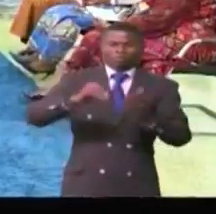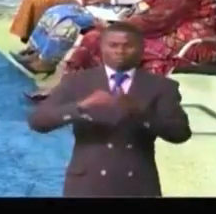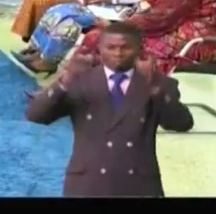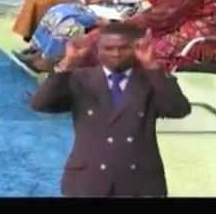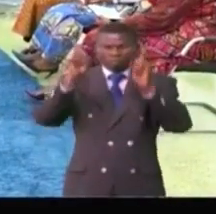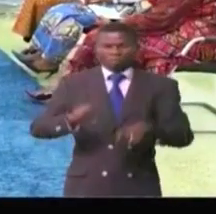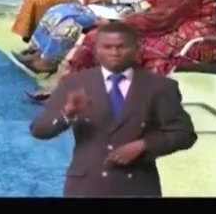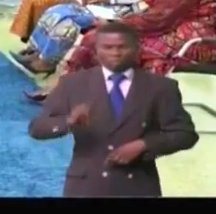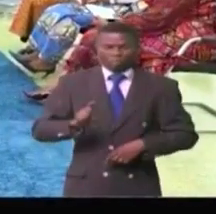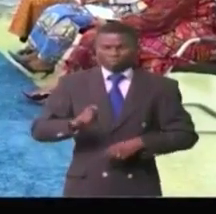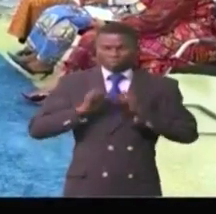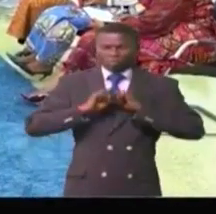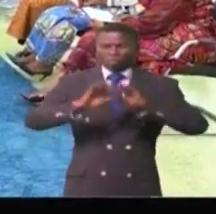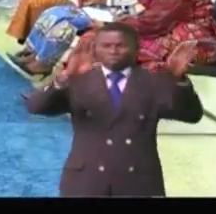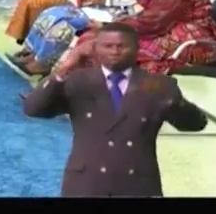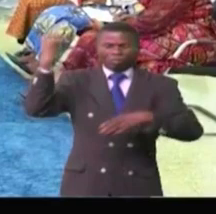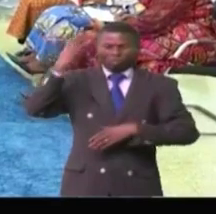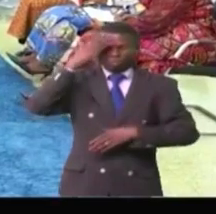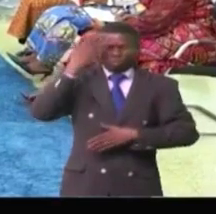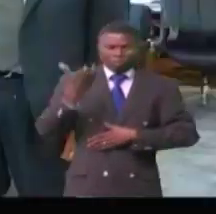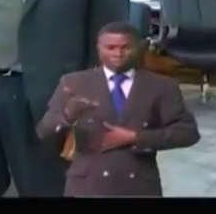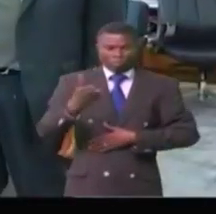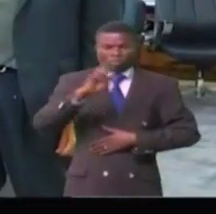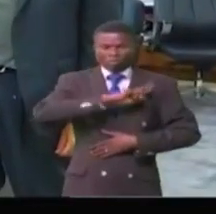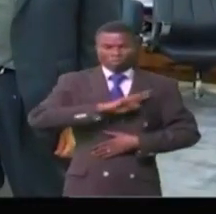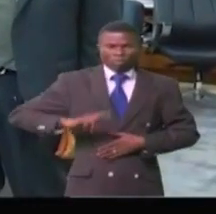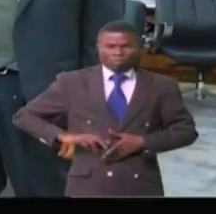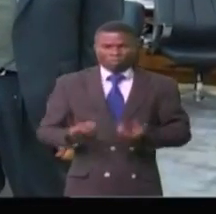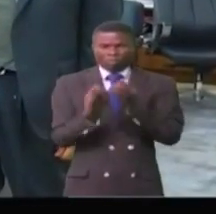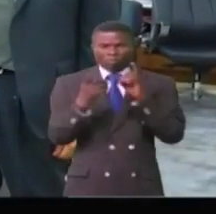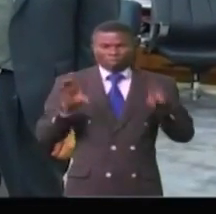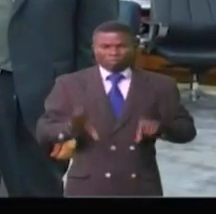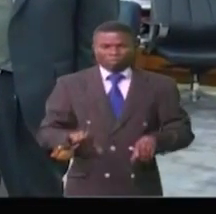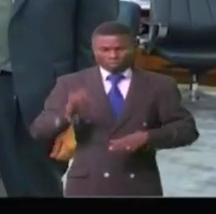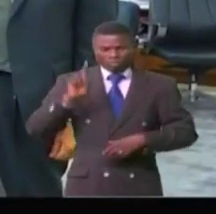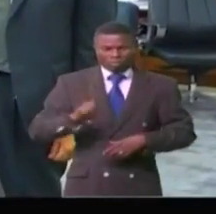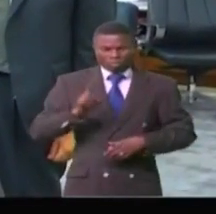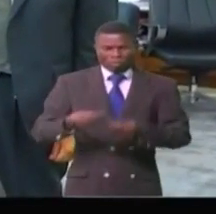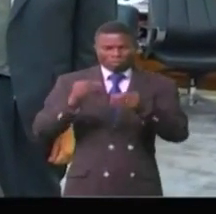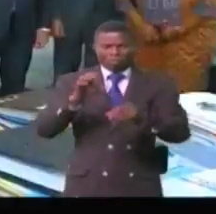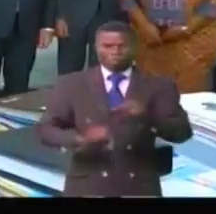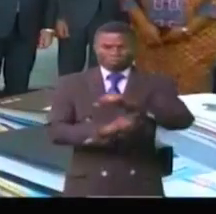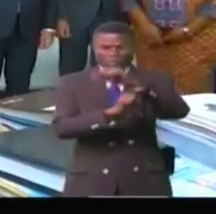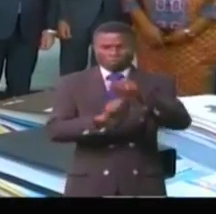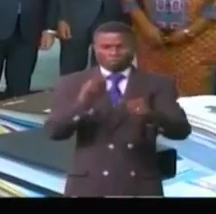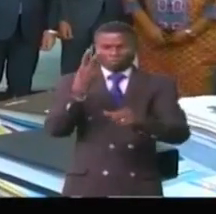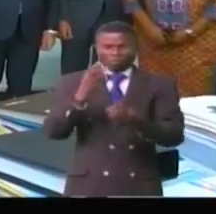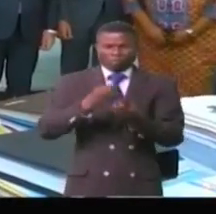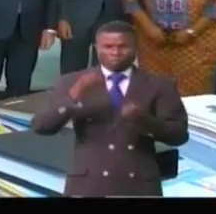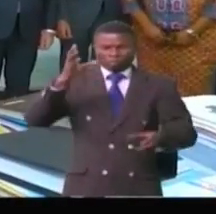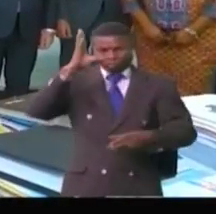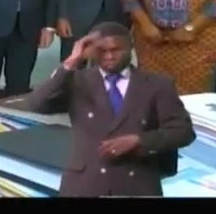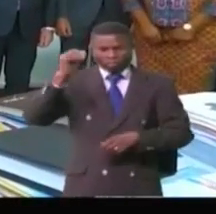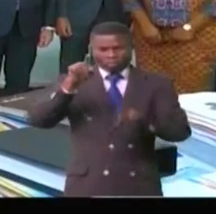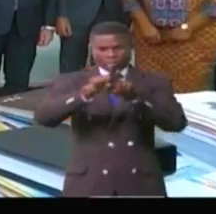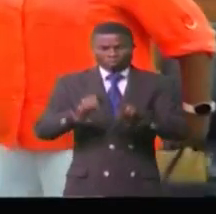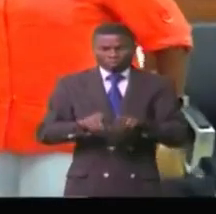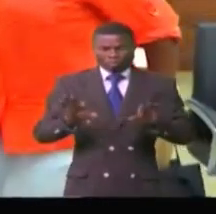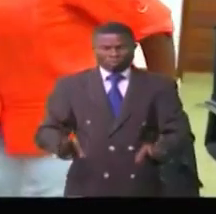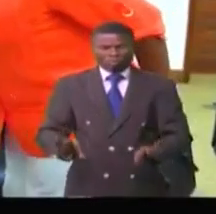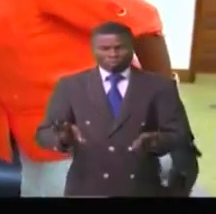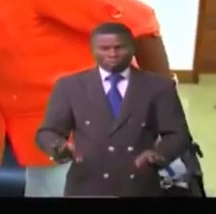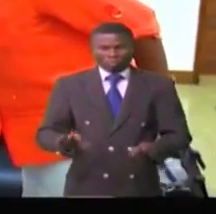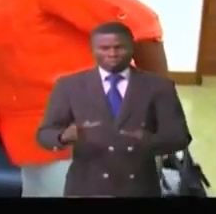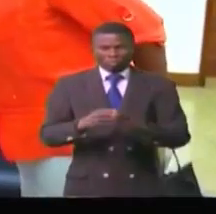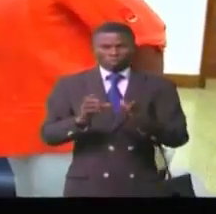besoin de se faire connaître au monde. Pour lui, la République démocratique du Congo doit privilégier deux richesses, l'homme et la terre.